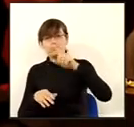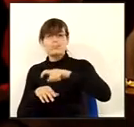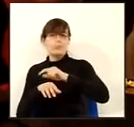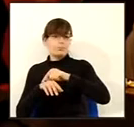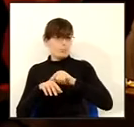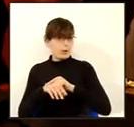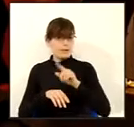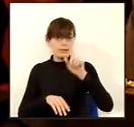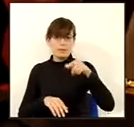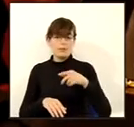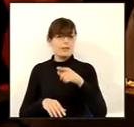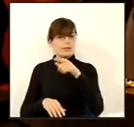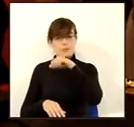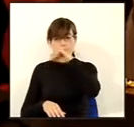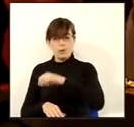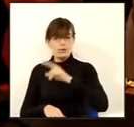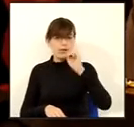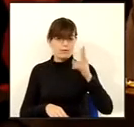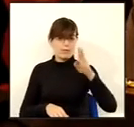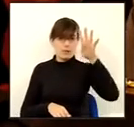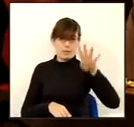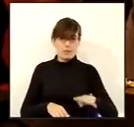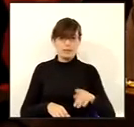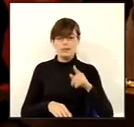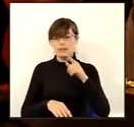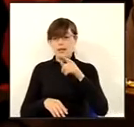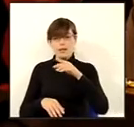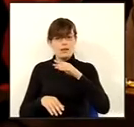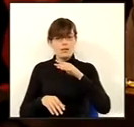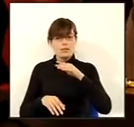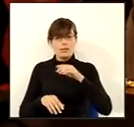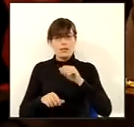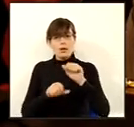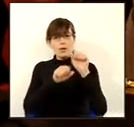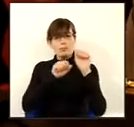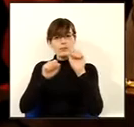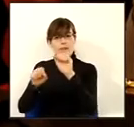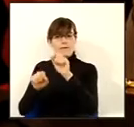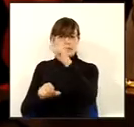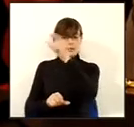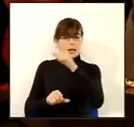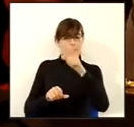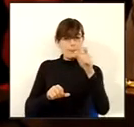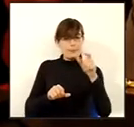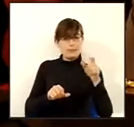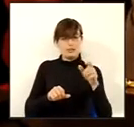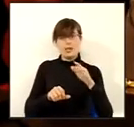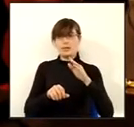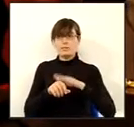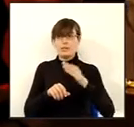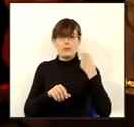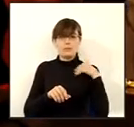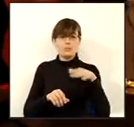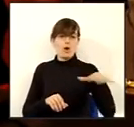país. Des del seu vessant en l'ensenyament, eina primordial per a les persones, com ens recorda el mateix Solà, per poder conquerir espais